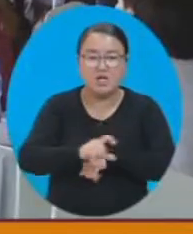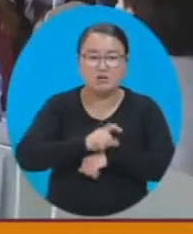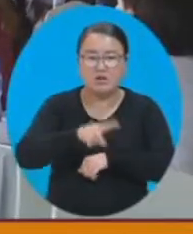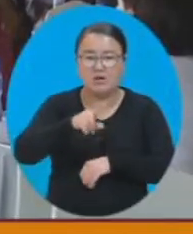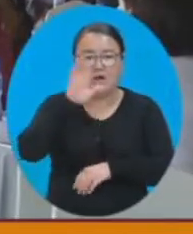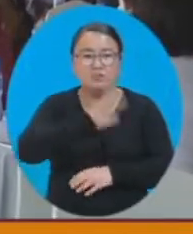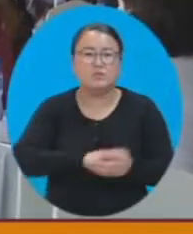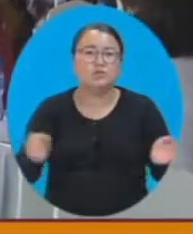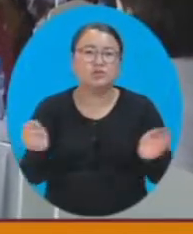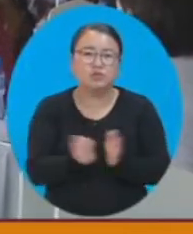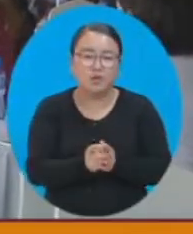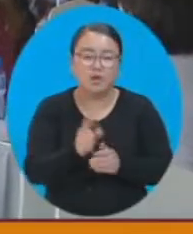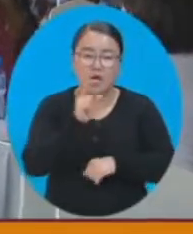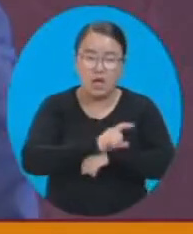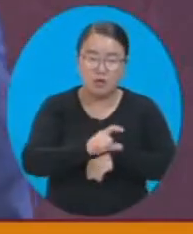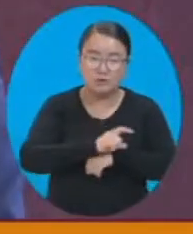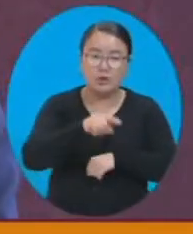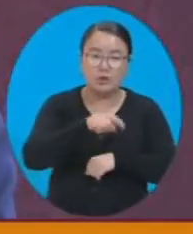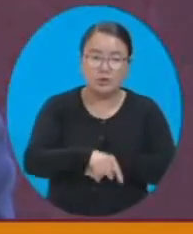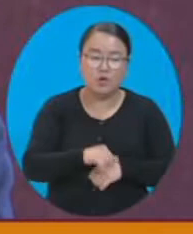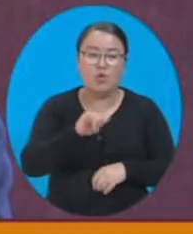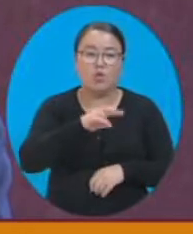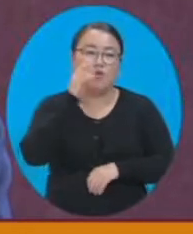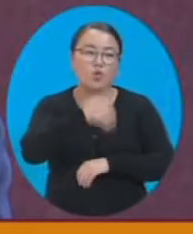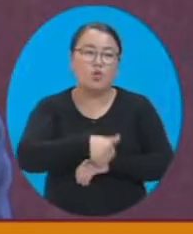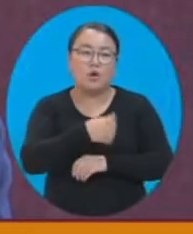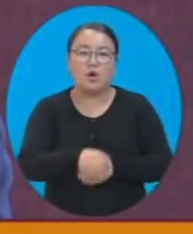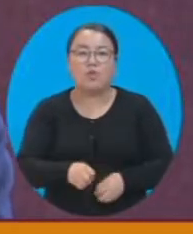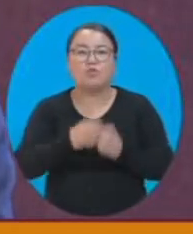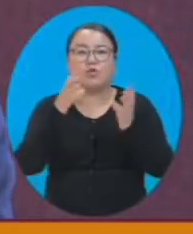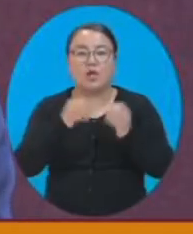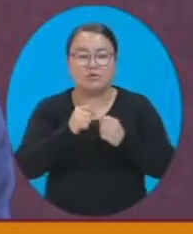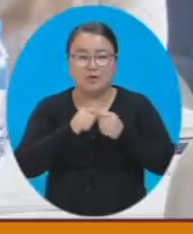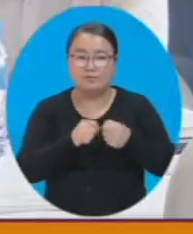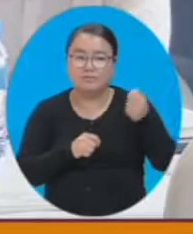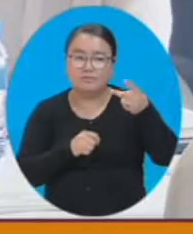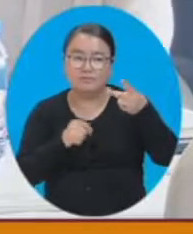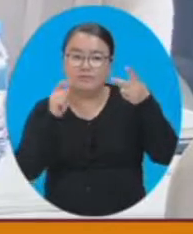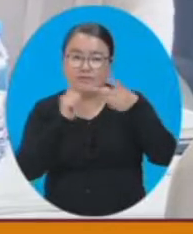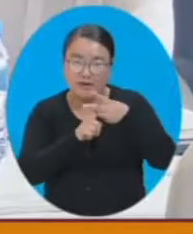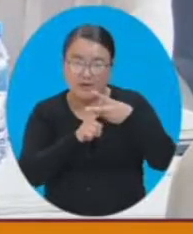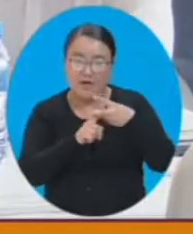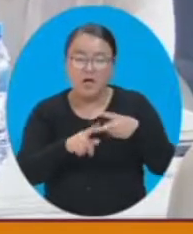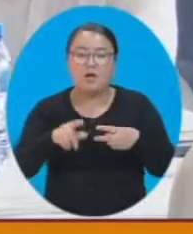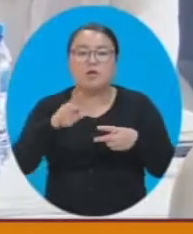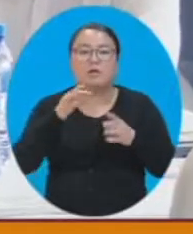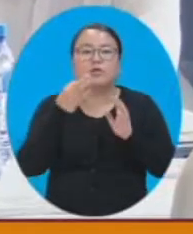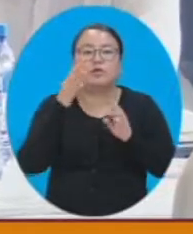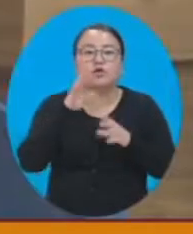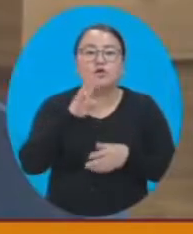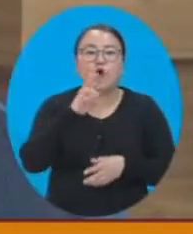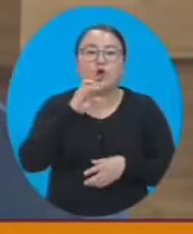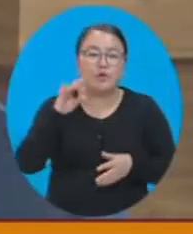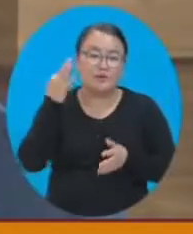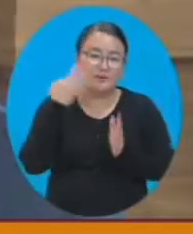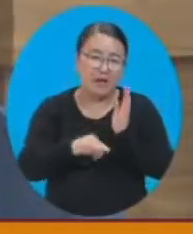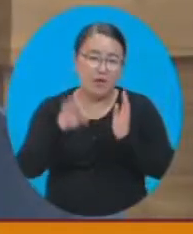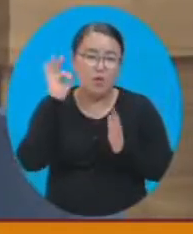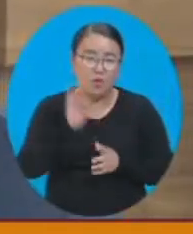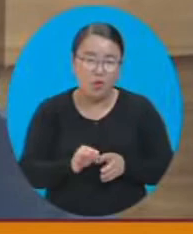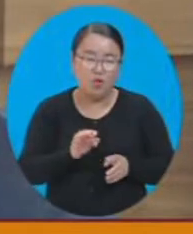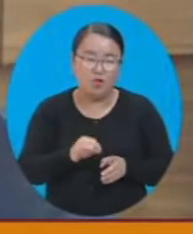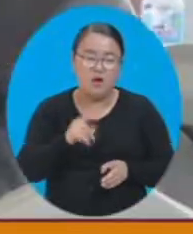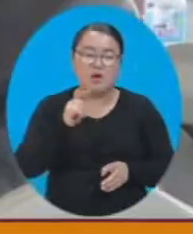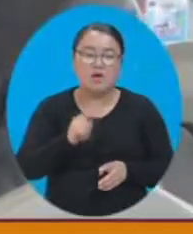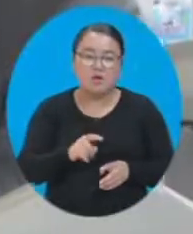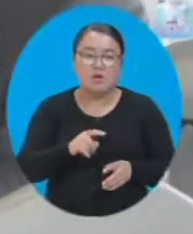нь энэ цаг үед чухал болоод байна. Экспортын орлогоор уул уурхайн бүтээгдэхүүний дараа ордог ноолуурын 80% угааж экспортлдог бол үлдсэн